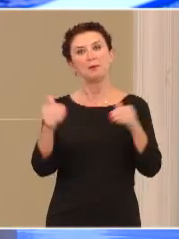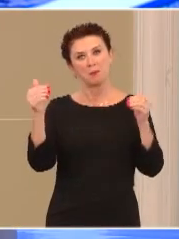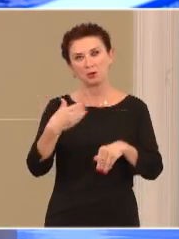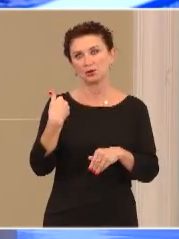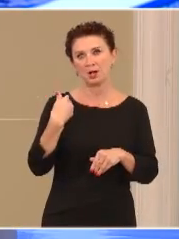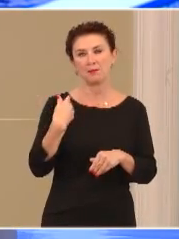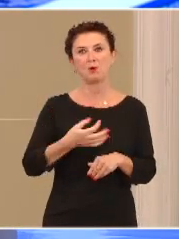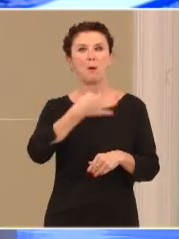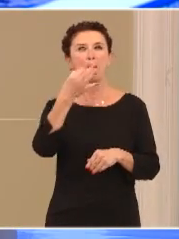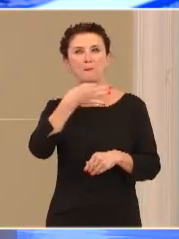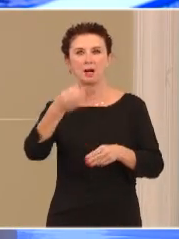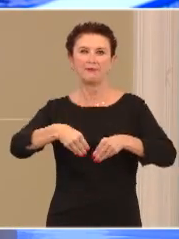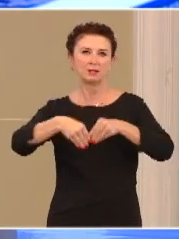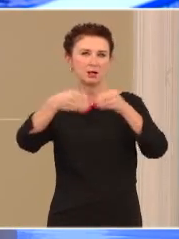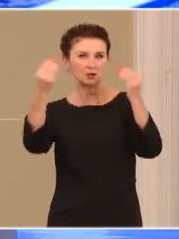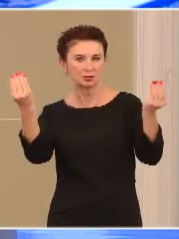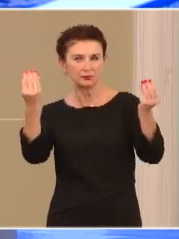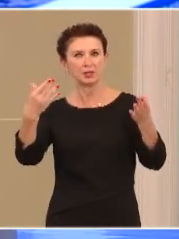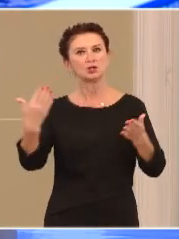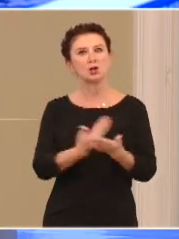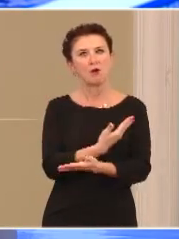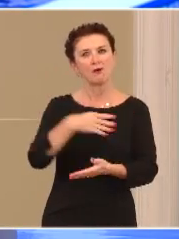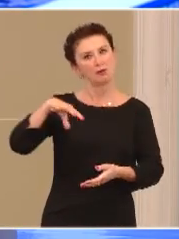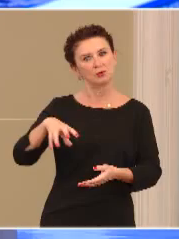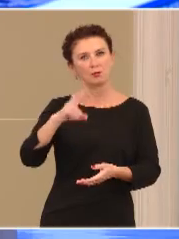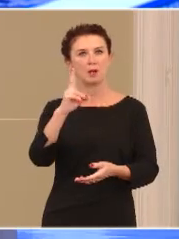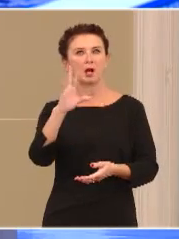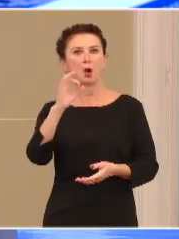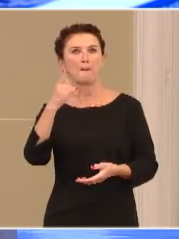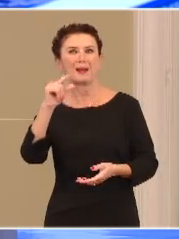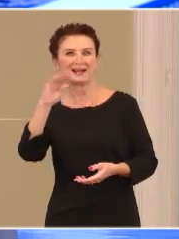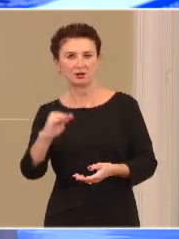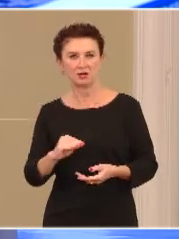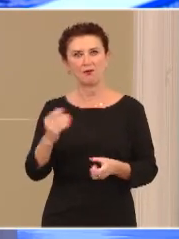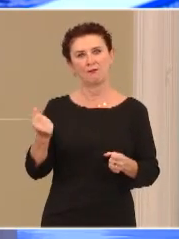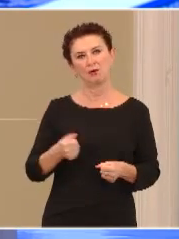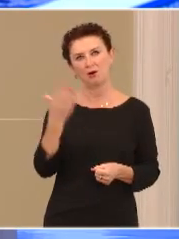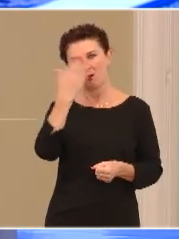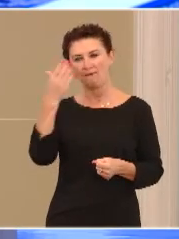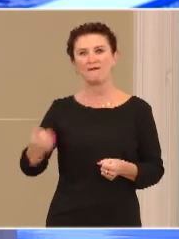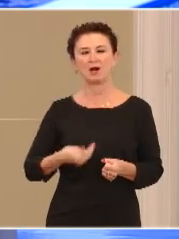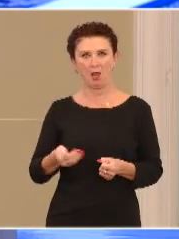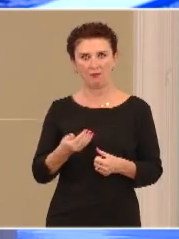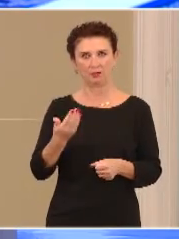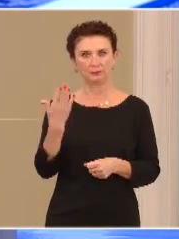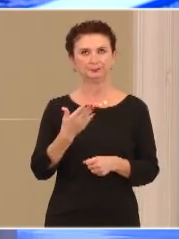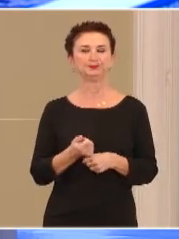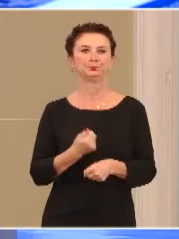restrukturyzacji nowej kompanii węglowej. Wyraźnie chcę powiedzieć, iż program dla